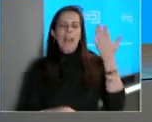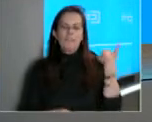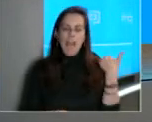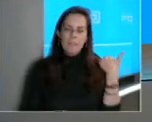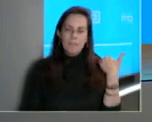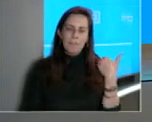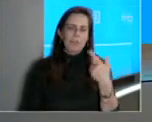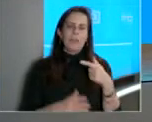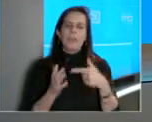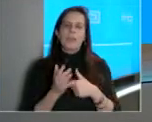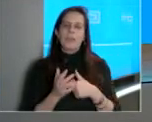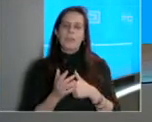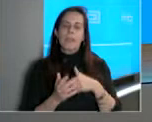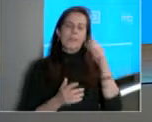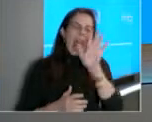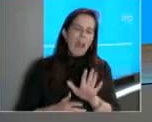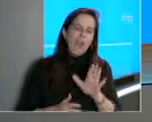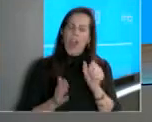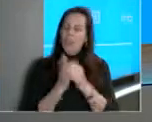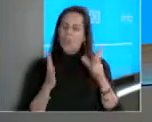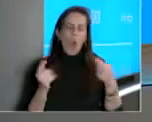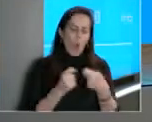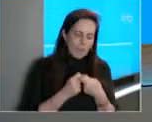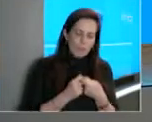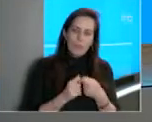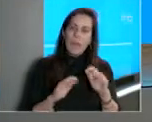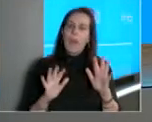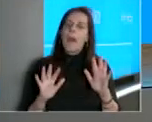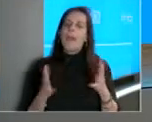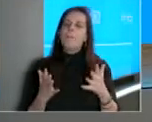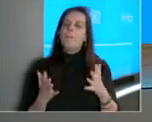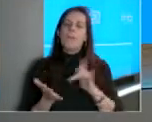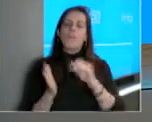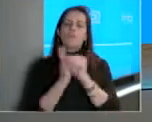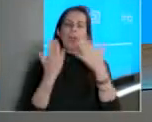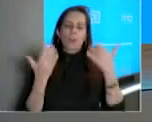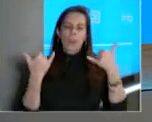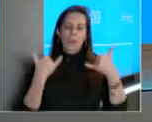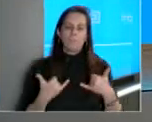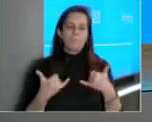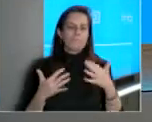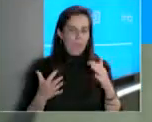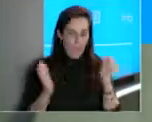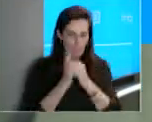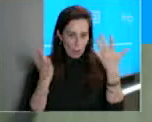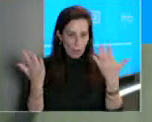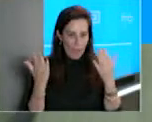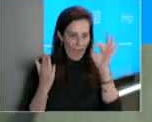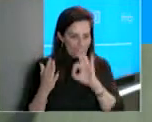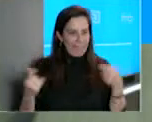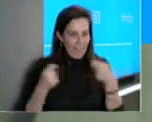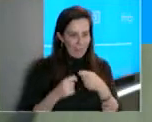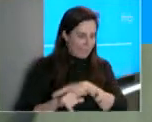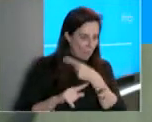אומרים שלצורך העניין אחרי הטלוויזיה, שהעיתון כבר לא רלוונטי, איפה העיתון תופס את המקום שלו היום? איך הוא רלוונטי? הוא עדיין רלוונטי,